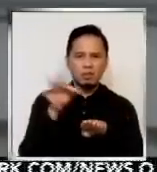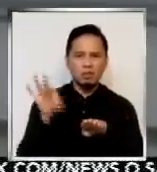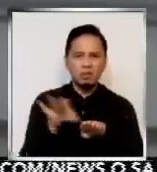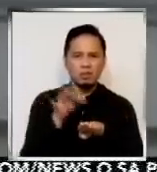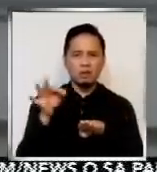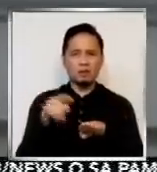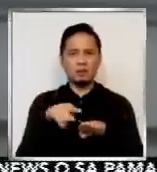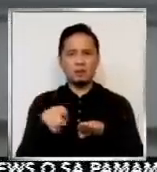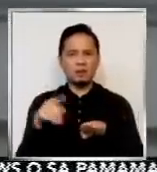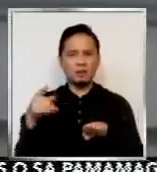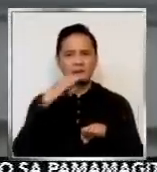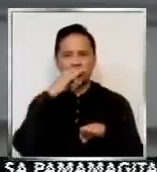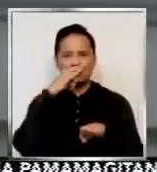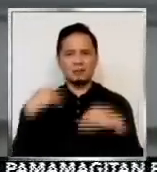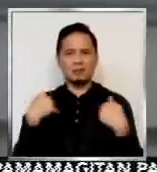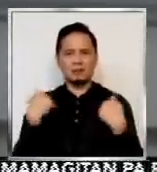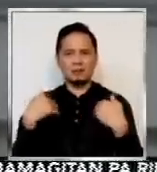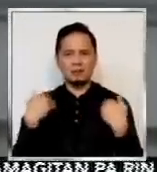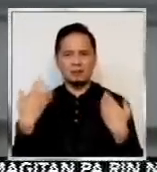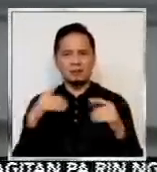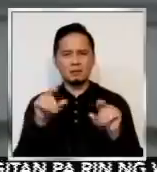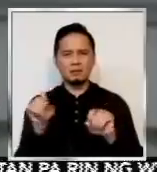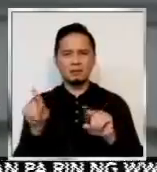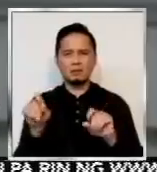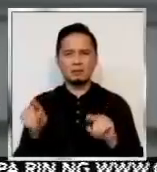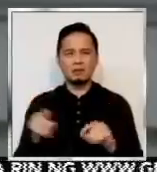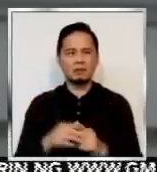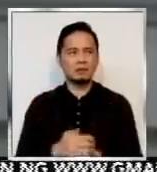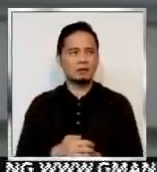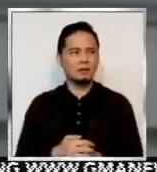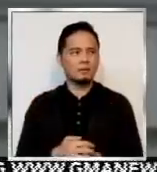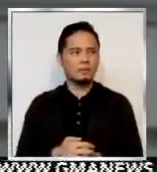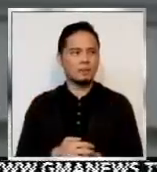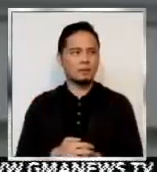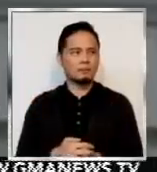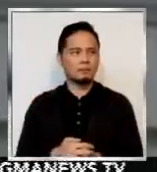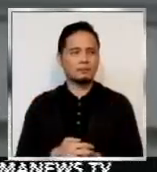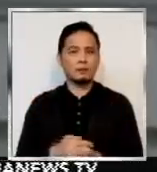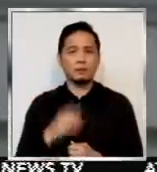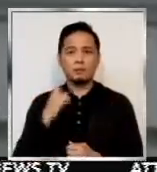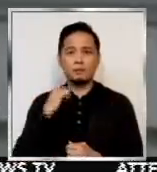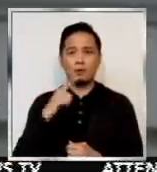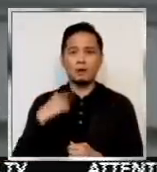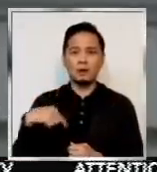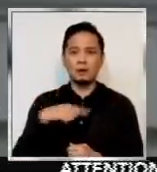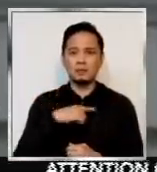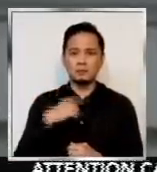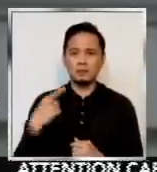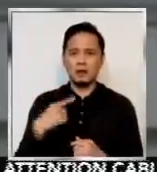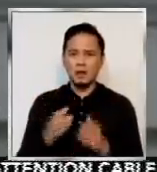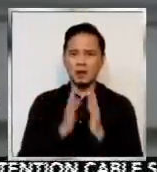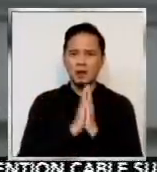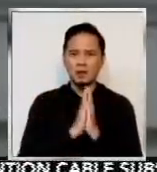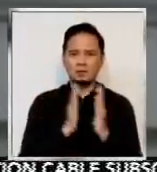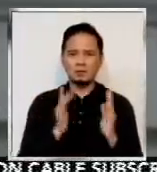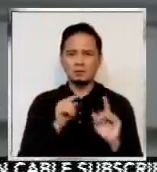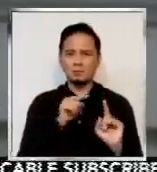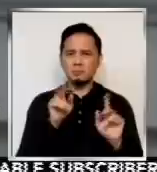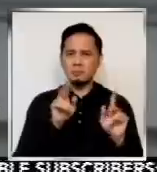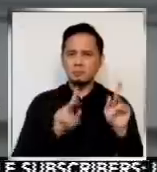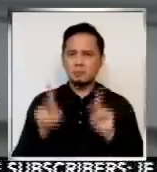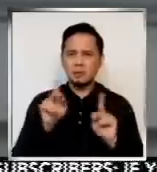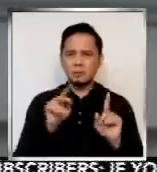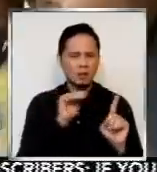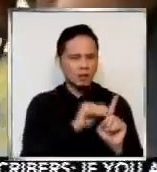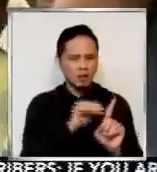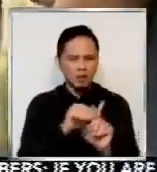noon. And apparently sa ating pagtatanong sa mga residente, ito po ay galing din